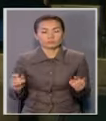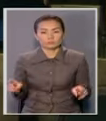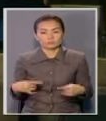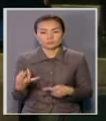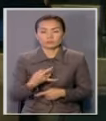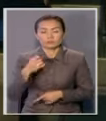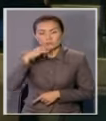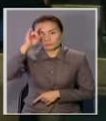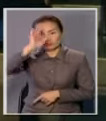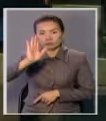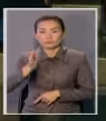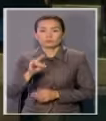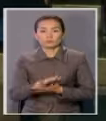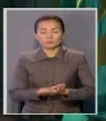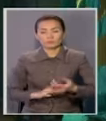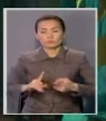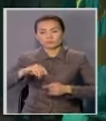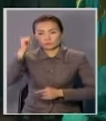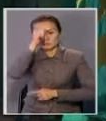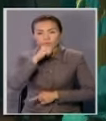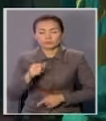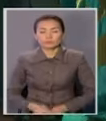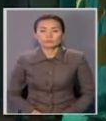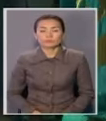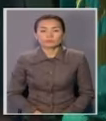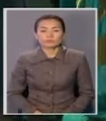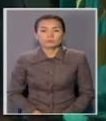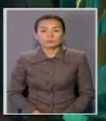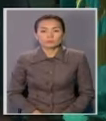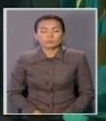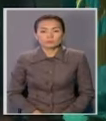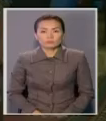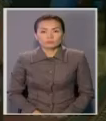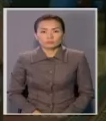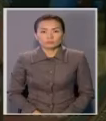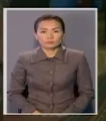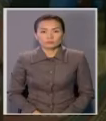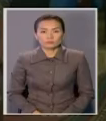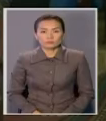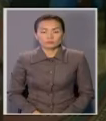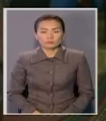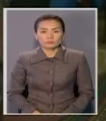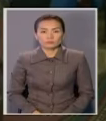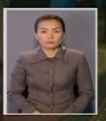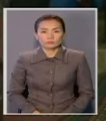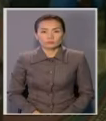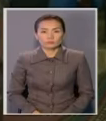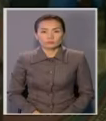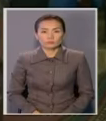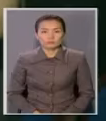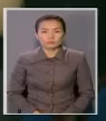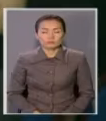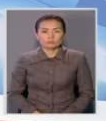развития республики Казахстан будет проведена и в следующем году Ася Да габита Алишер тулеген Айбек Галимов телеканал Атырау